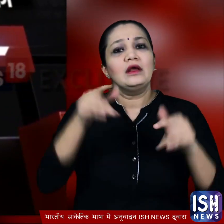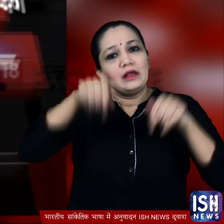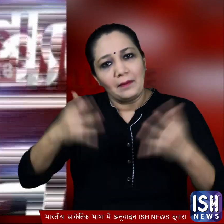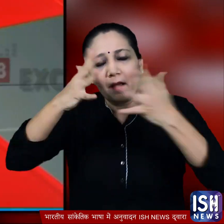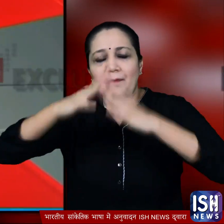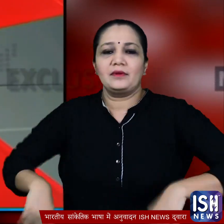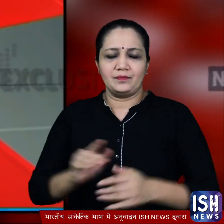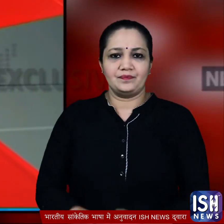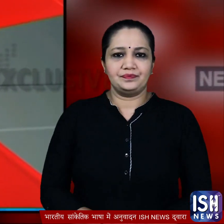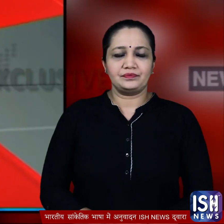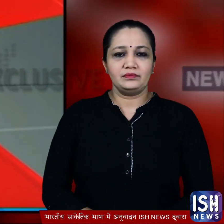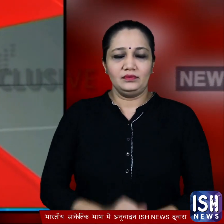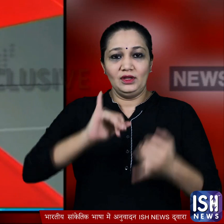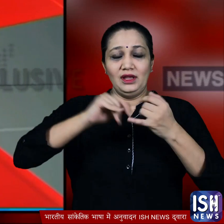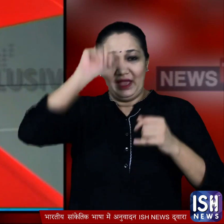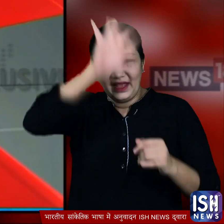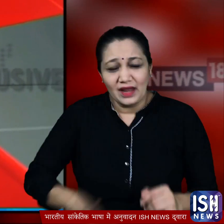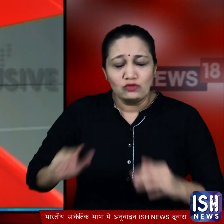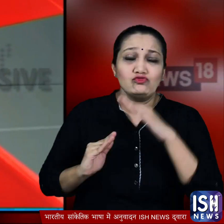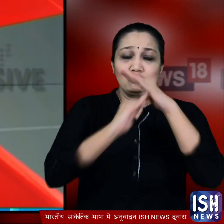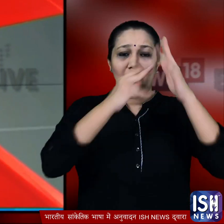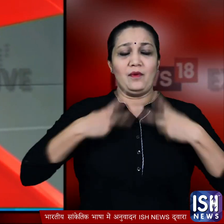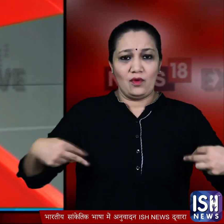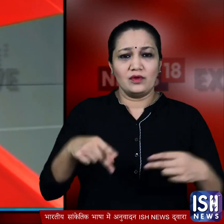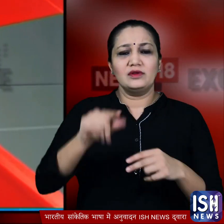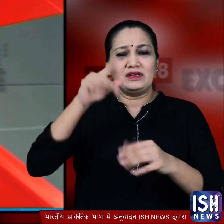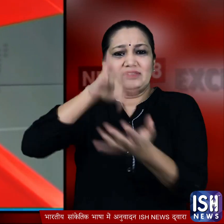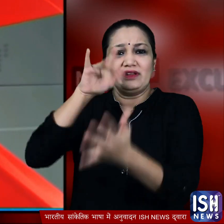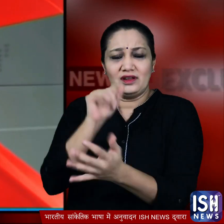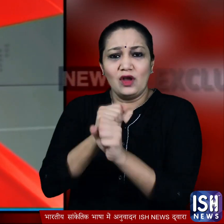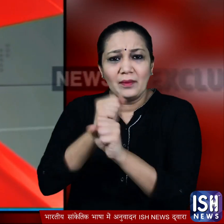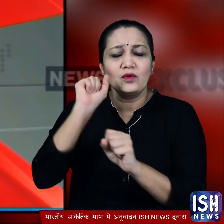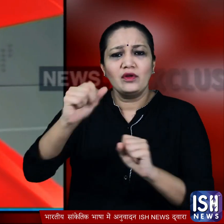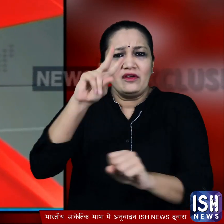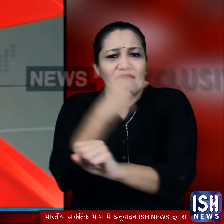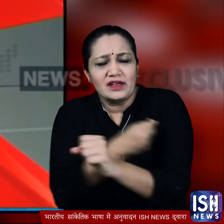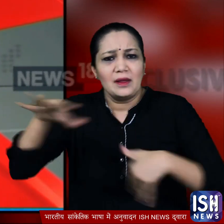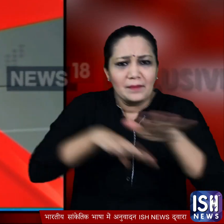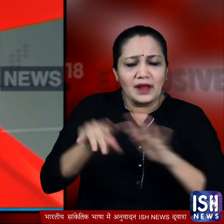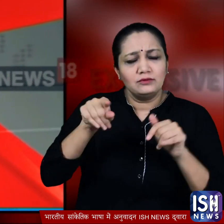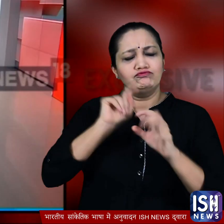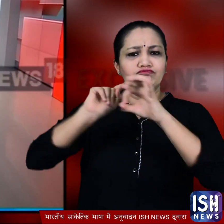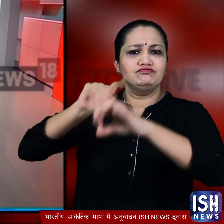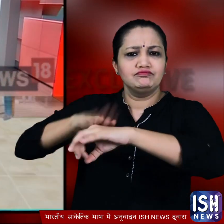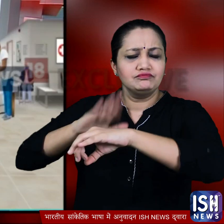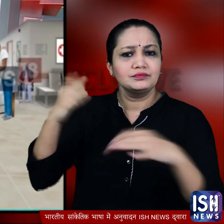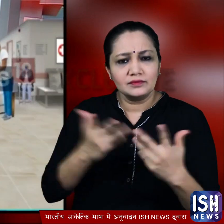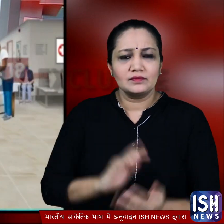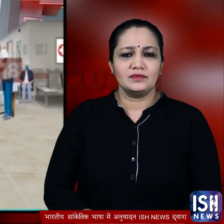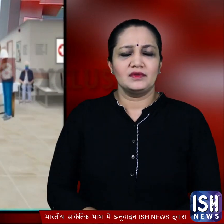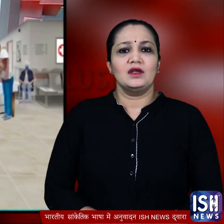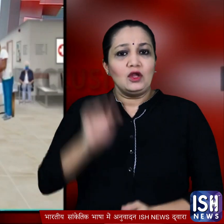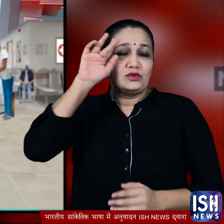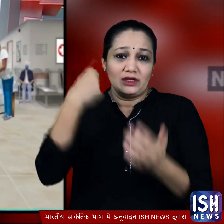गई। देश की सबसे बड़ी अदालत ने केंद्र सरकार की वैक्सीन नीति पर सवाल उठाए। न्यूज़ 18 के एहतशाम खान की रिपोर्ट है कि सुनवाई के